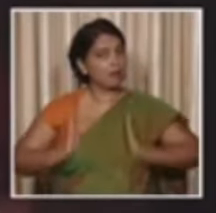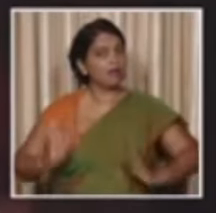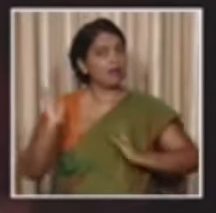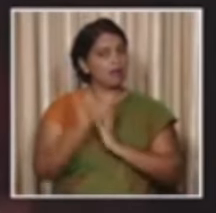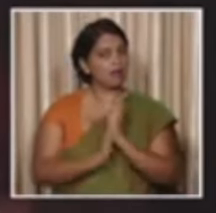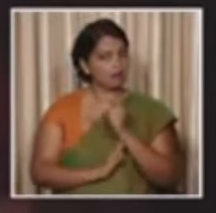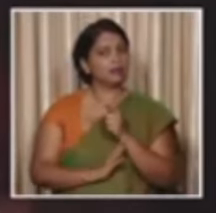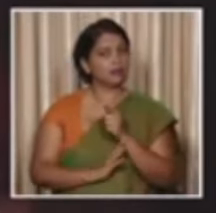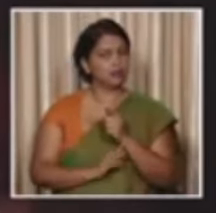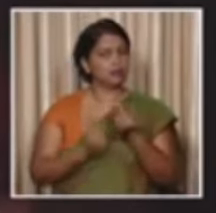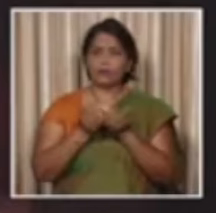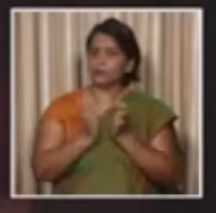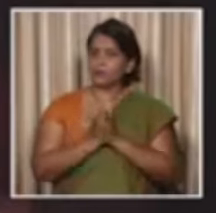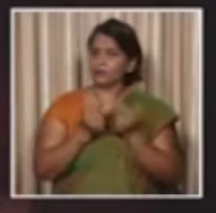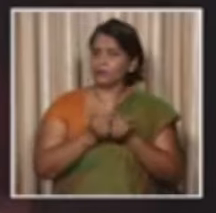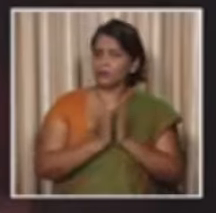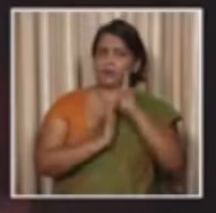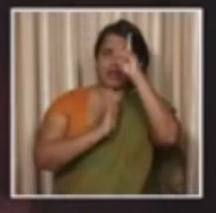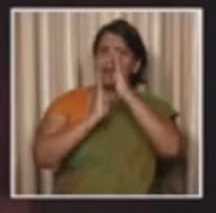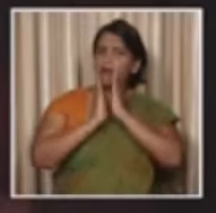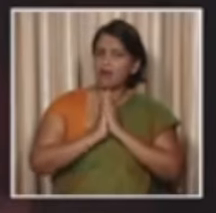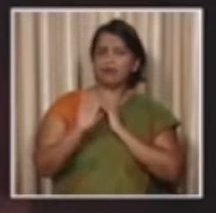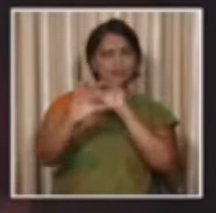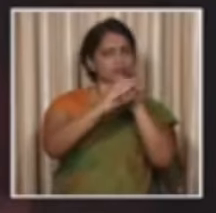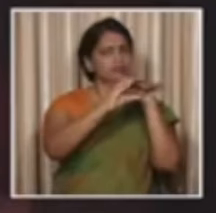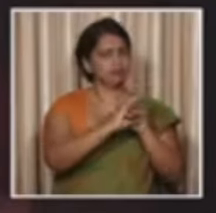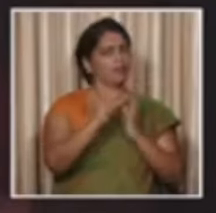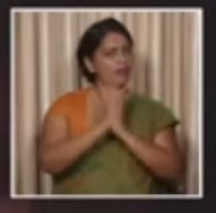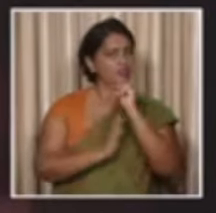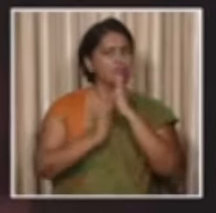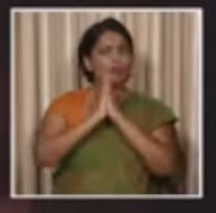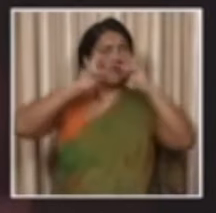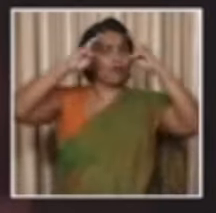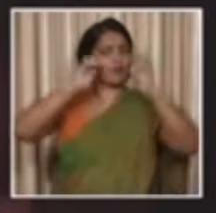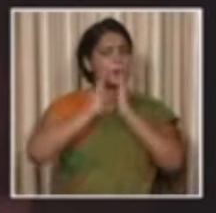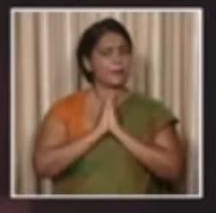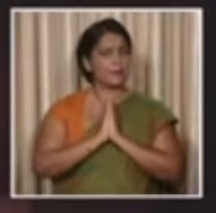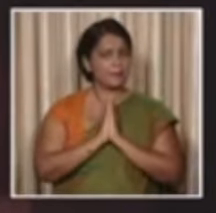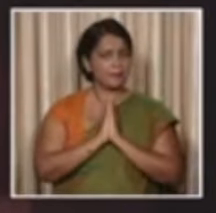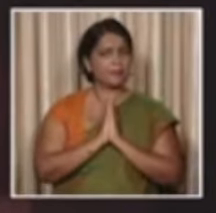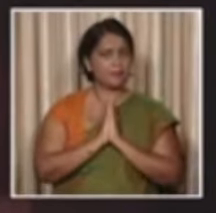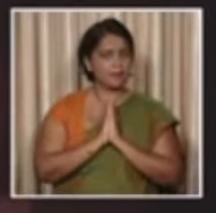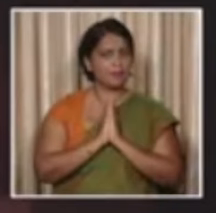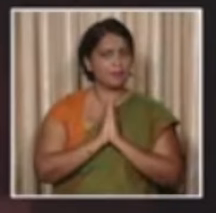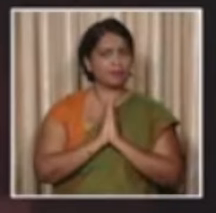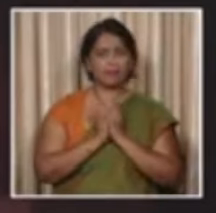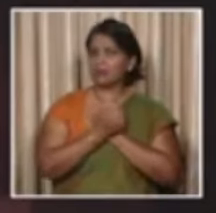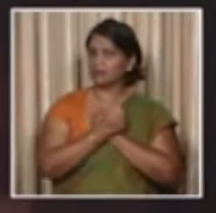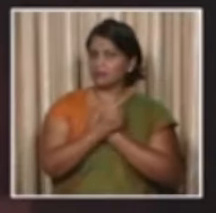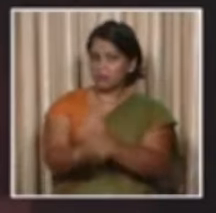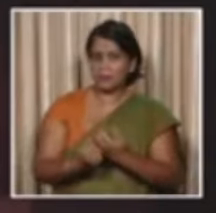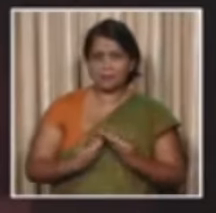අයිතියක් තම තමන්ගේ ආගම අදහන්නට අයිතිය තියෙනවා කෝවිලක ගිහිලා වන්දනා කටයුතු කරයි කියලා විපක්ෂ